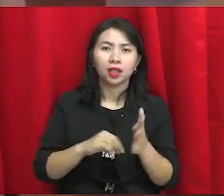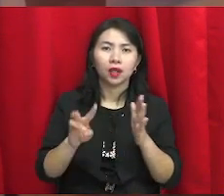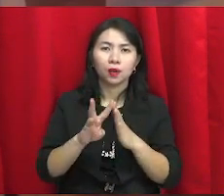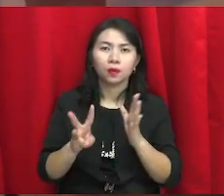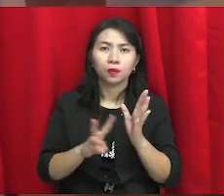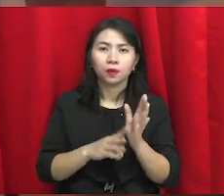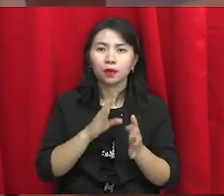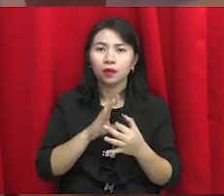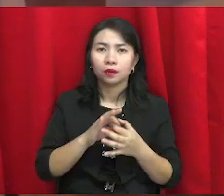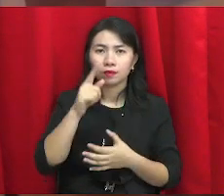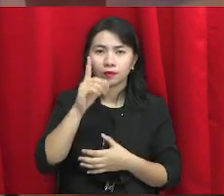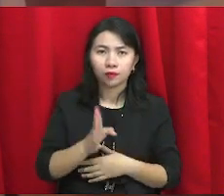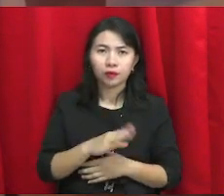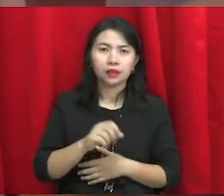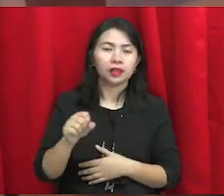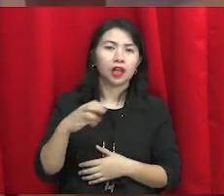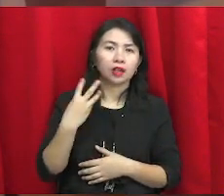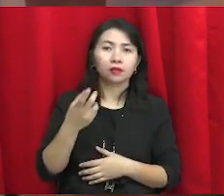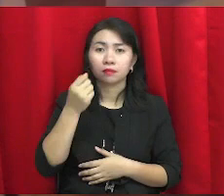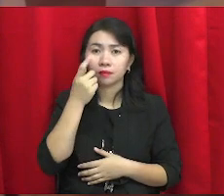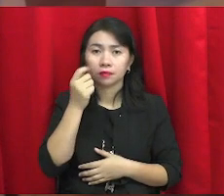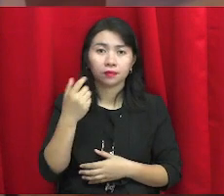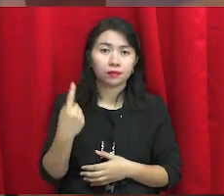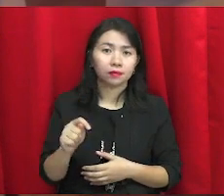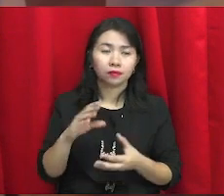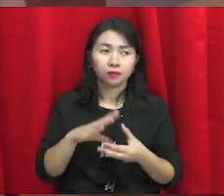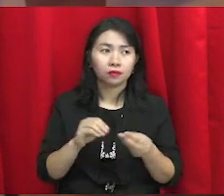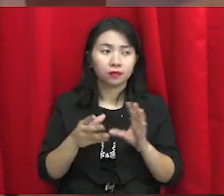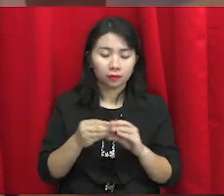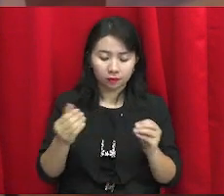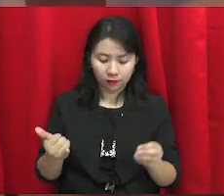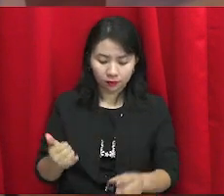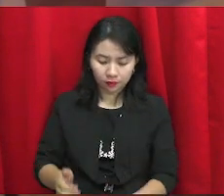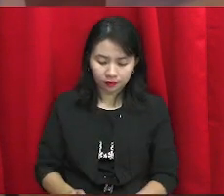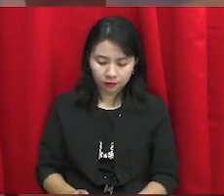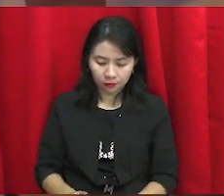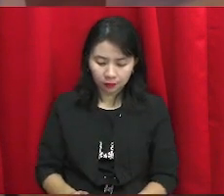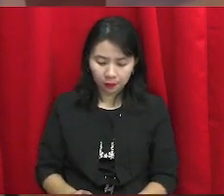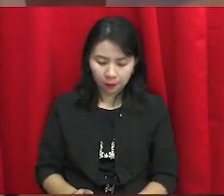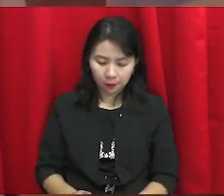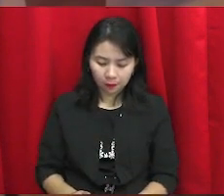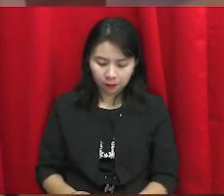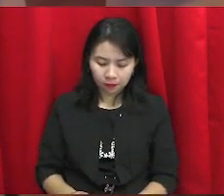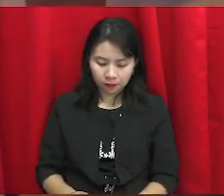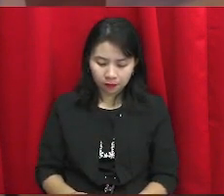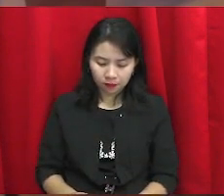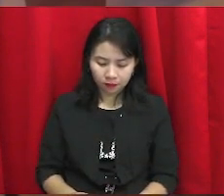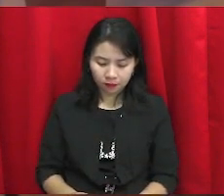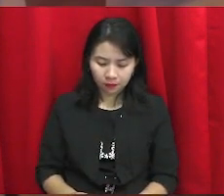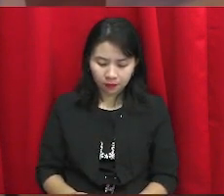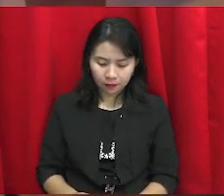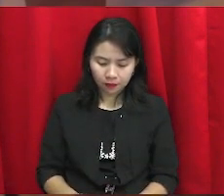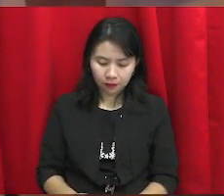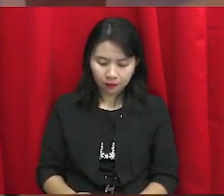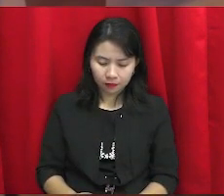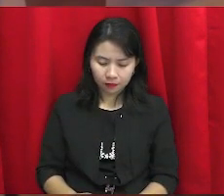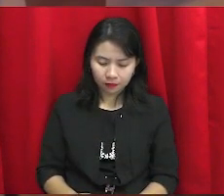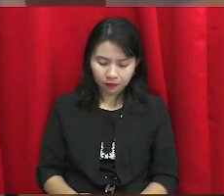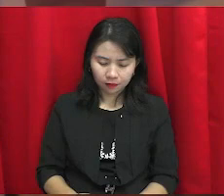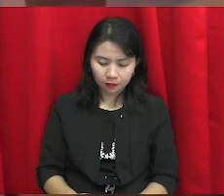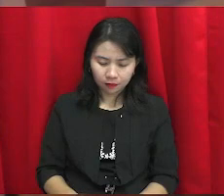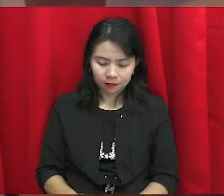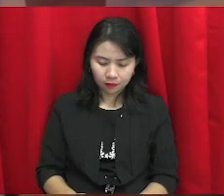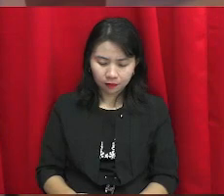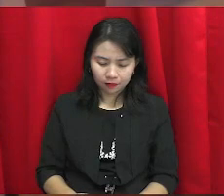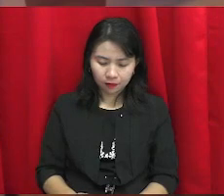naman natin dito sa story dito. Bagamat, sa susunod ko gagawa ng topic ito. Napakaganda nito kasi sa verse number, yung tagpo dito